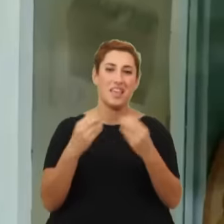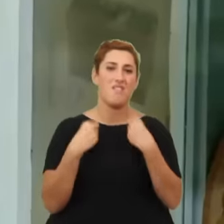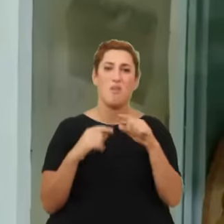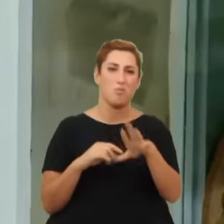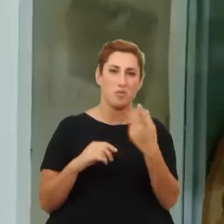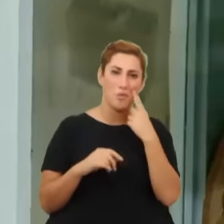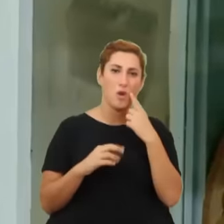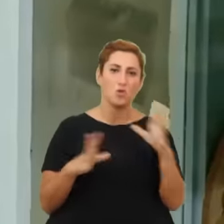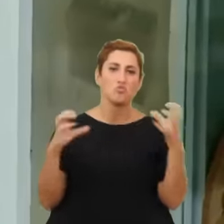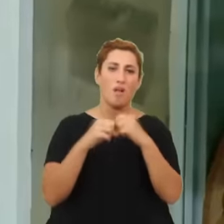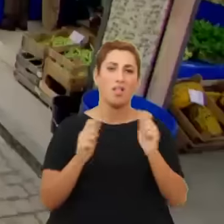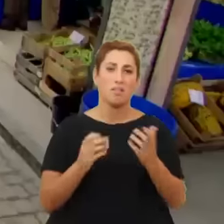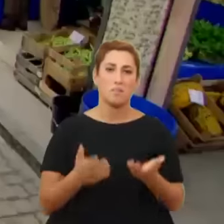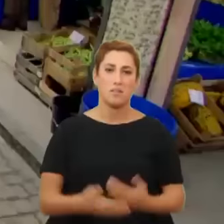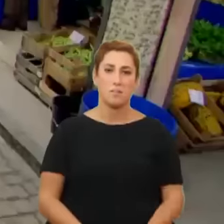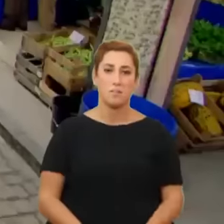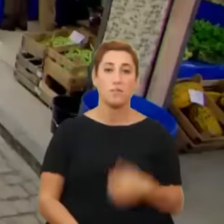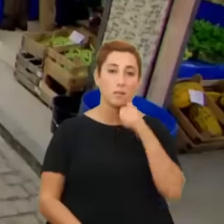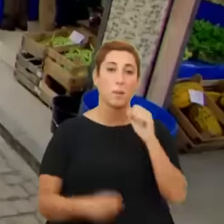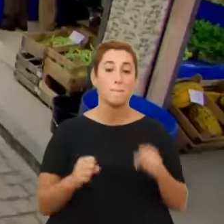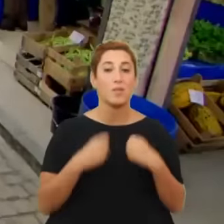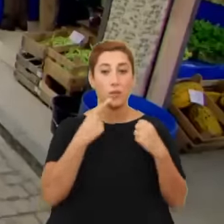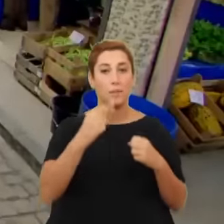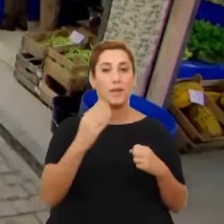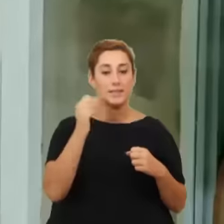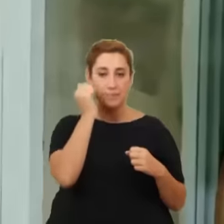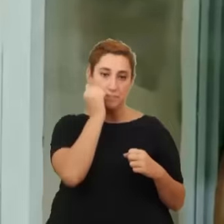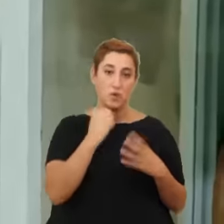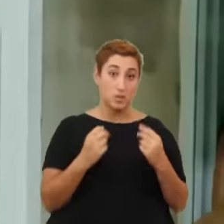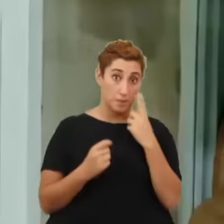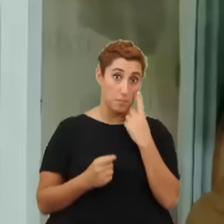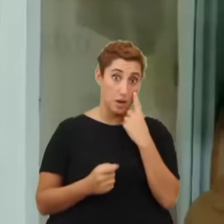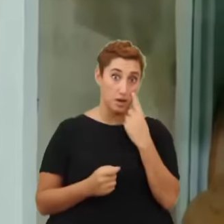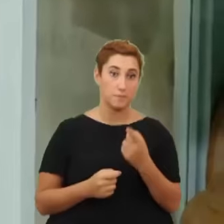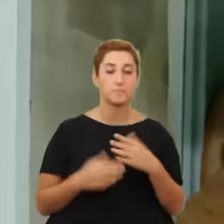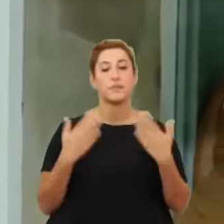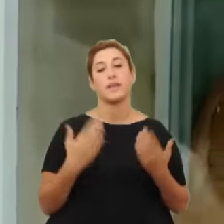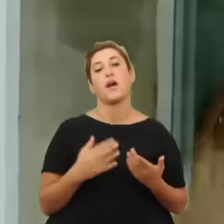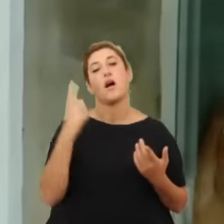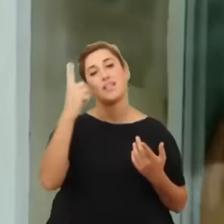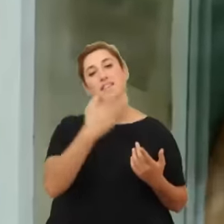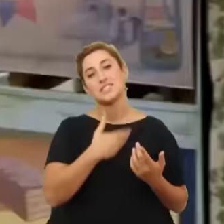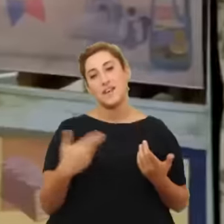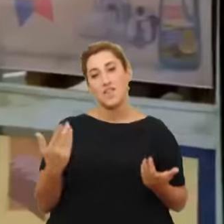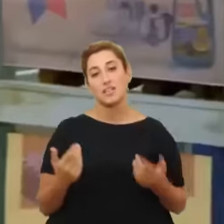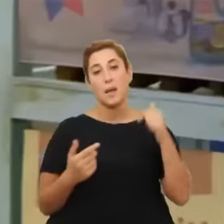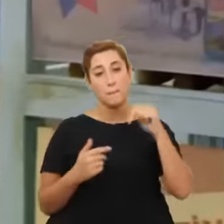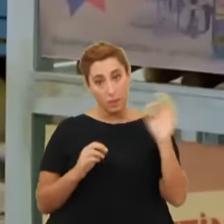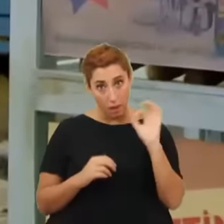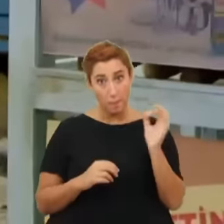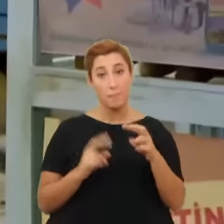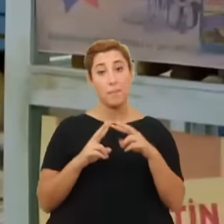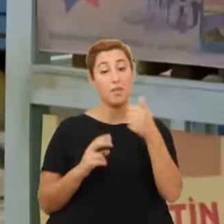Ne abi, şuna bak, çuval gibi ya. Abicim, pantolon dediğim böyle jilet gibi olacak, bak. Ya Allah'ını seversen Mehmet abi